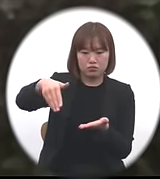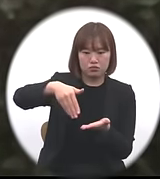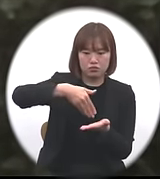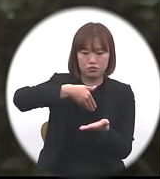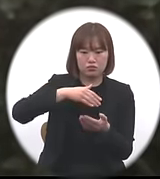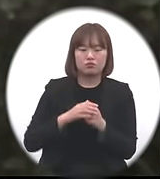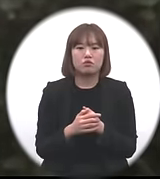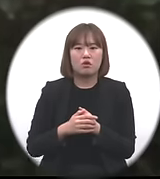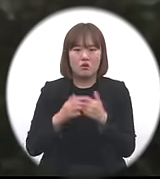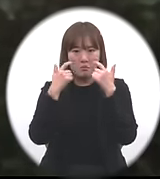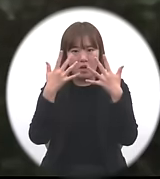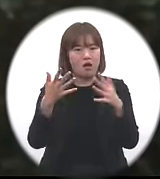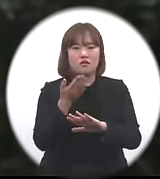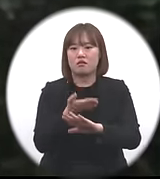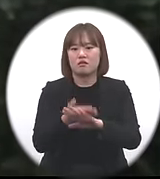가지고 있는 칫솔입니다.